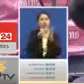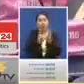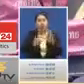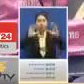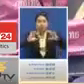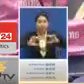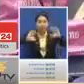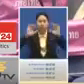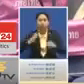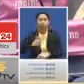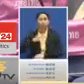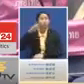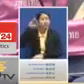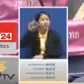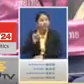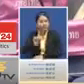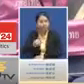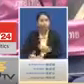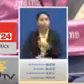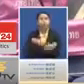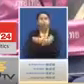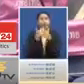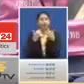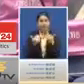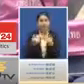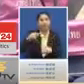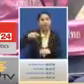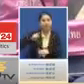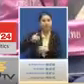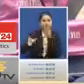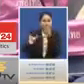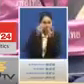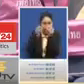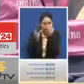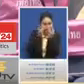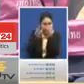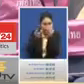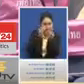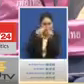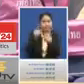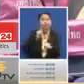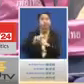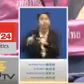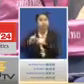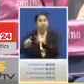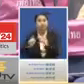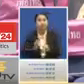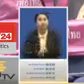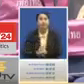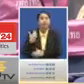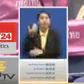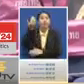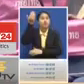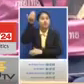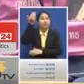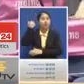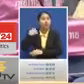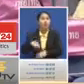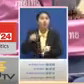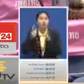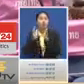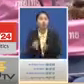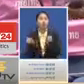และผมเชื่อว่ารัฐบาลก็จะได้โอกาสตักตวงในสิ่งที่เป็นประโยชน์หลังจากที่ท่านอาจจะเคยฟังจากคนใกล้ชิ